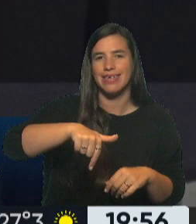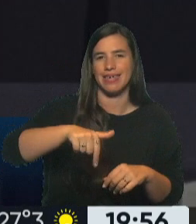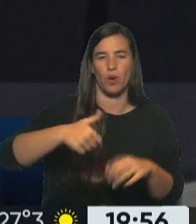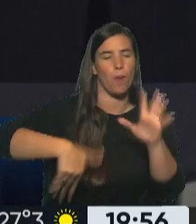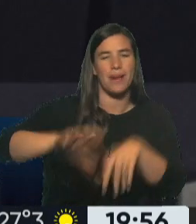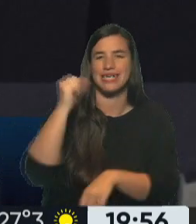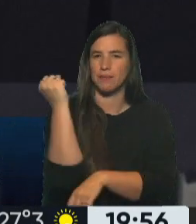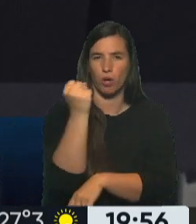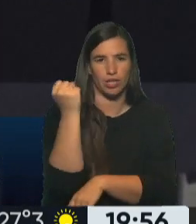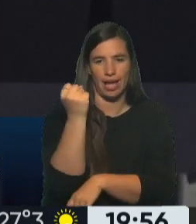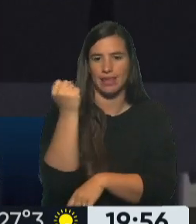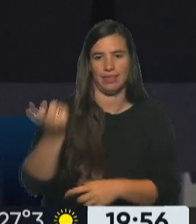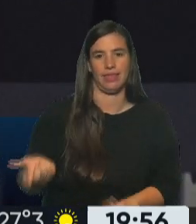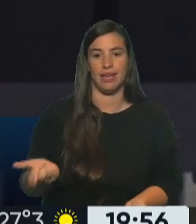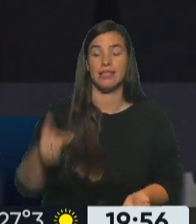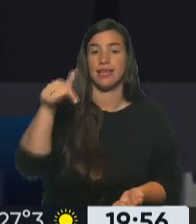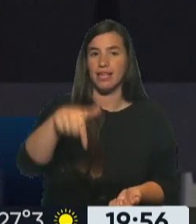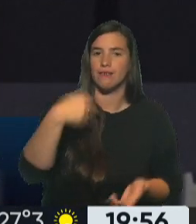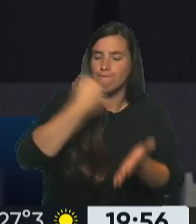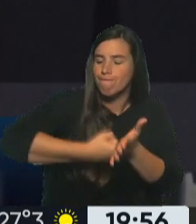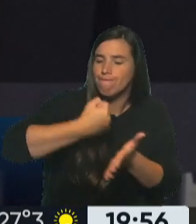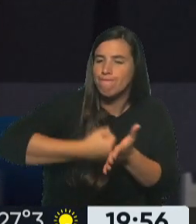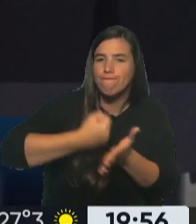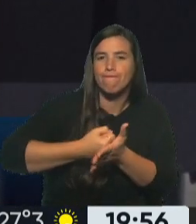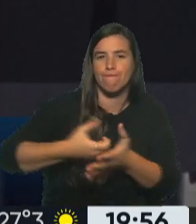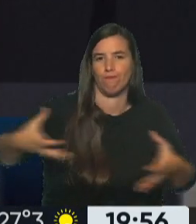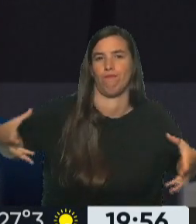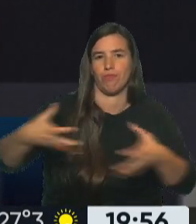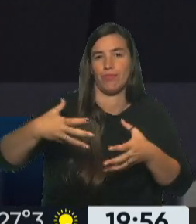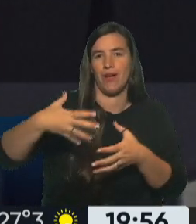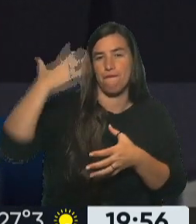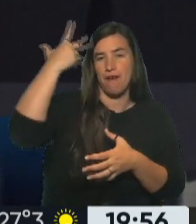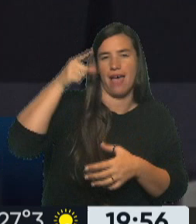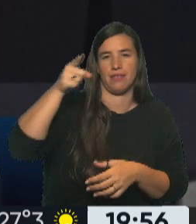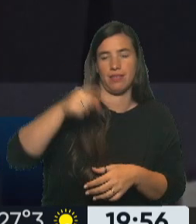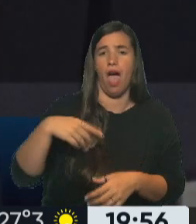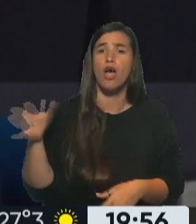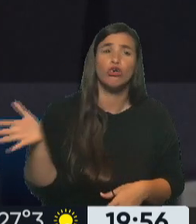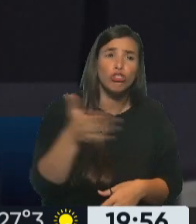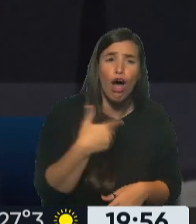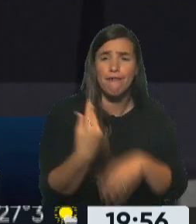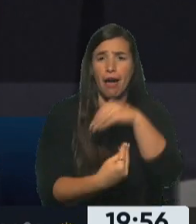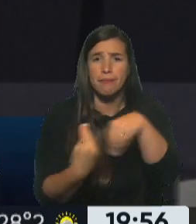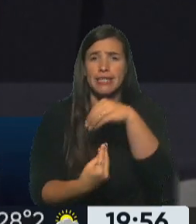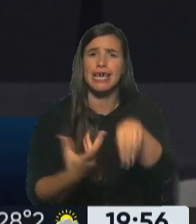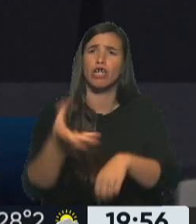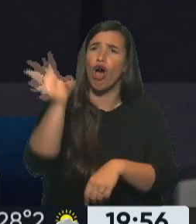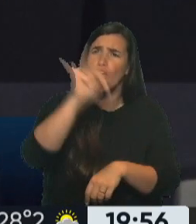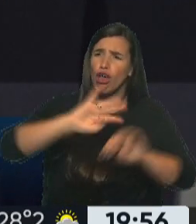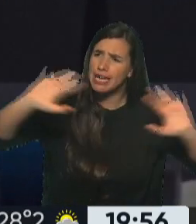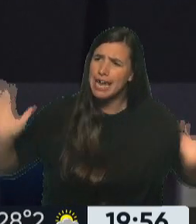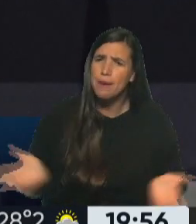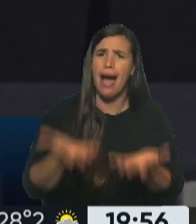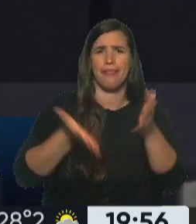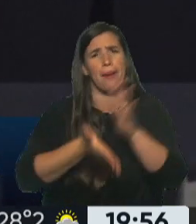de notre nation française. Ces femmes, ces hommes, ces familles qui se lèvent tous les matins pour aller travailler, qui peuplent notre territoire et que